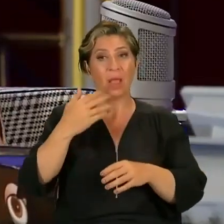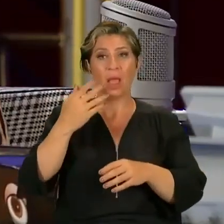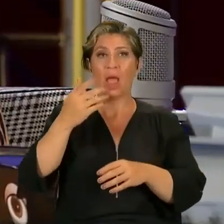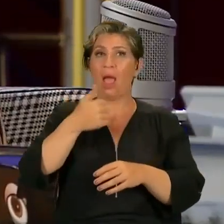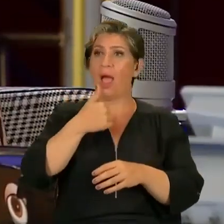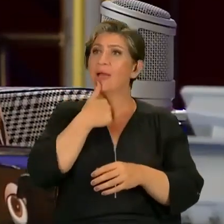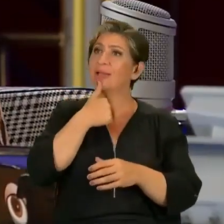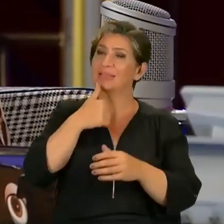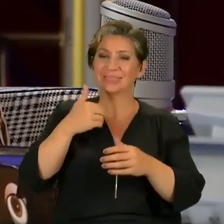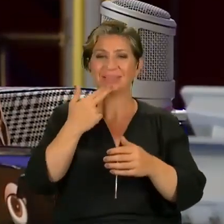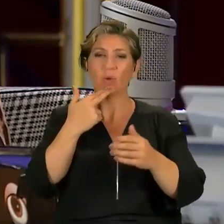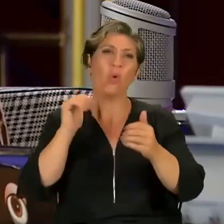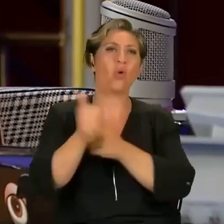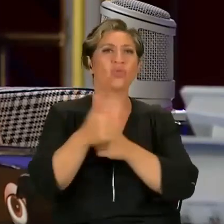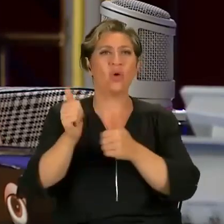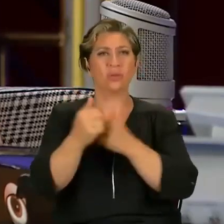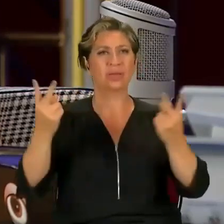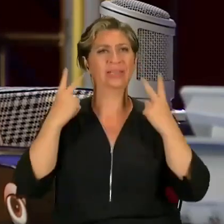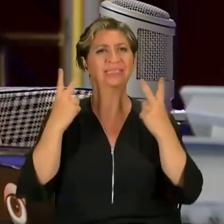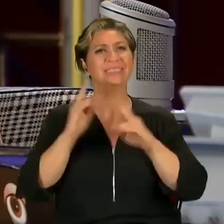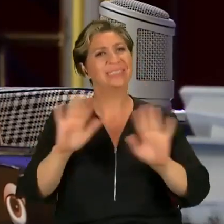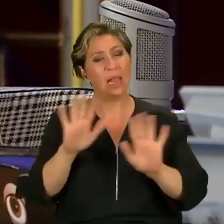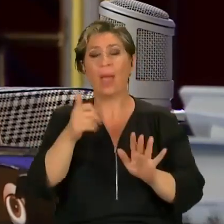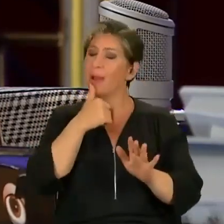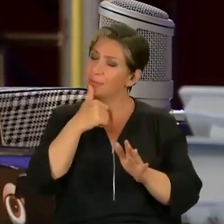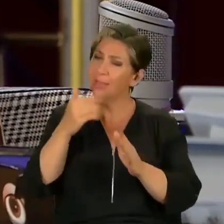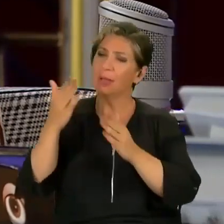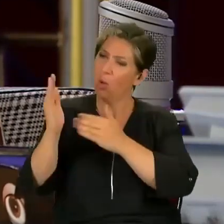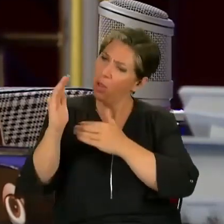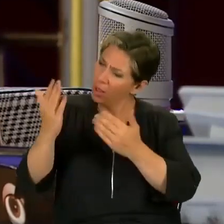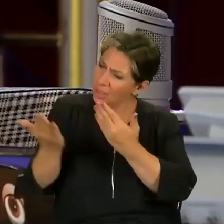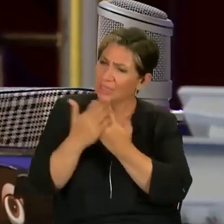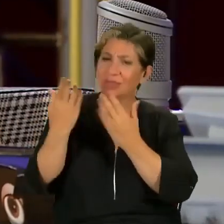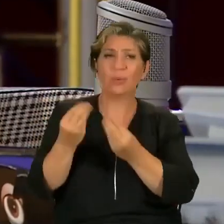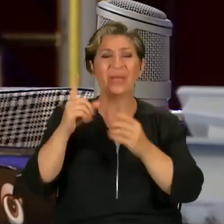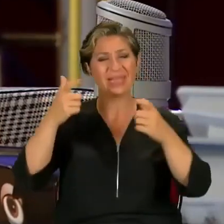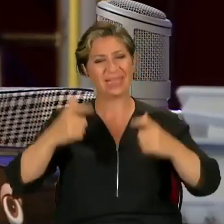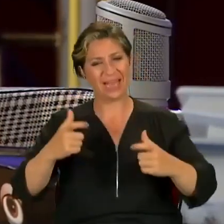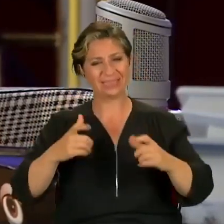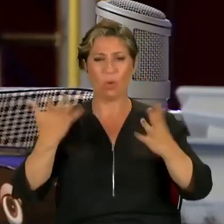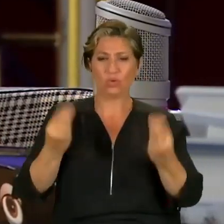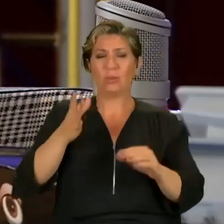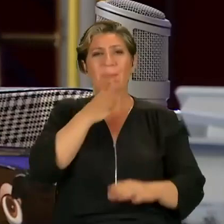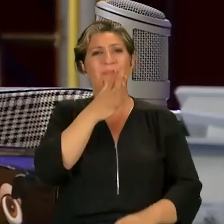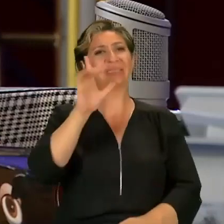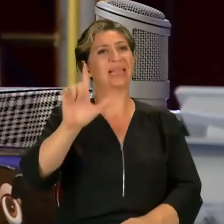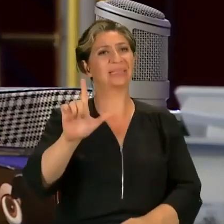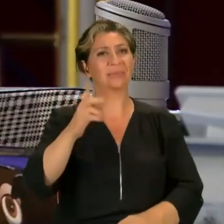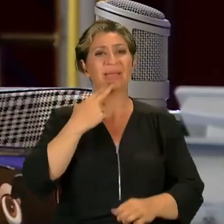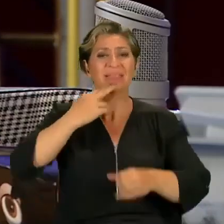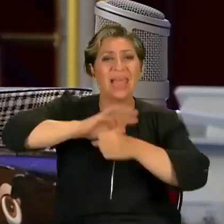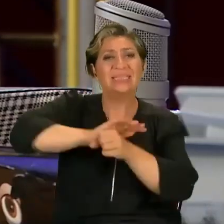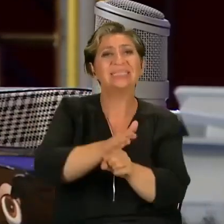kadınım. Çok da kadının önde olmasını öyle çok aşırı feminist falan da değilim ama herkes biraz yerini yordamını bilecek. Kadın bu kadar